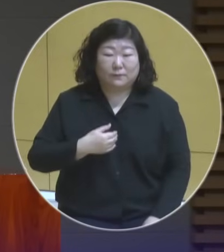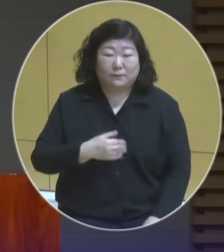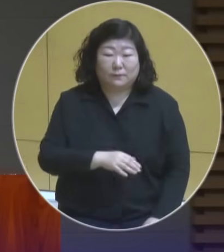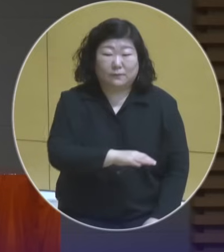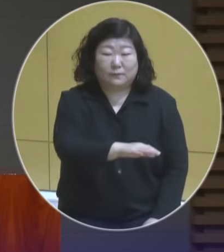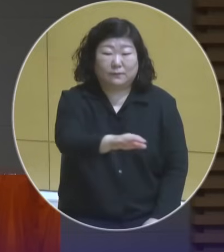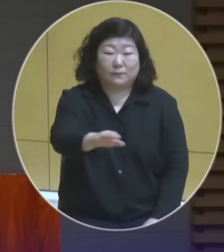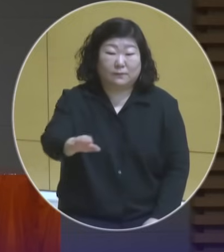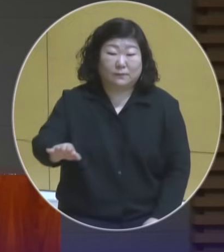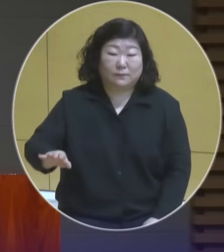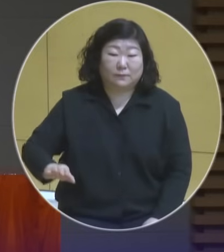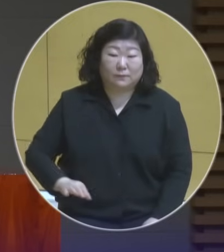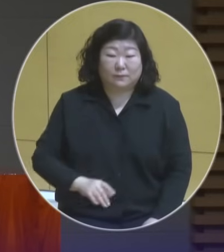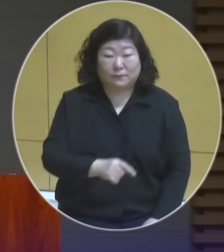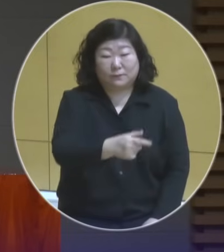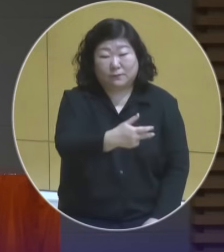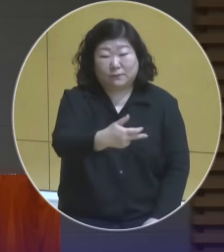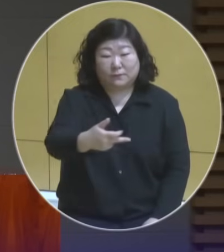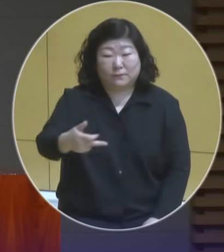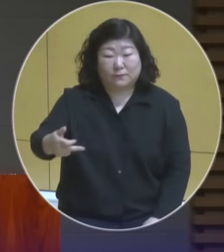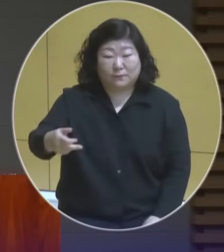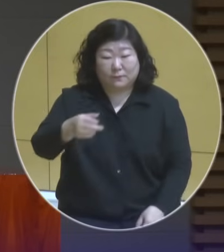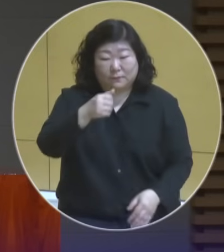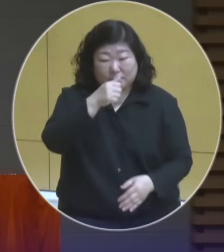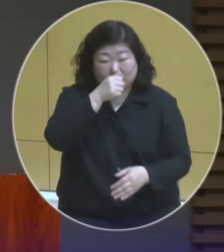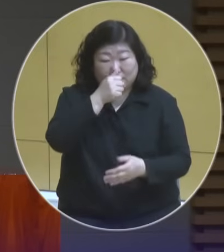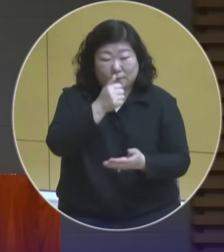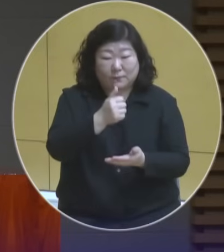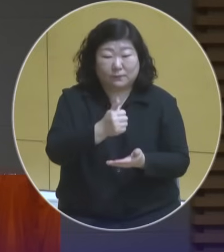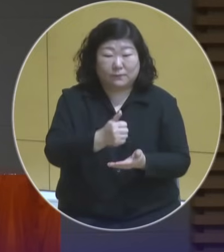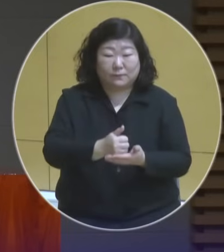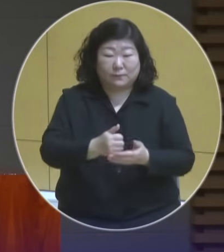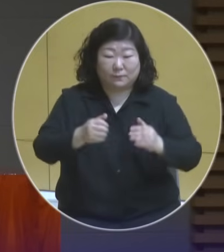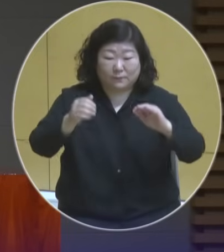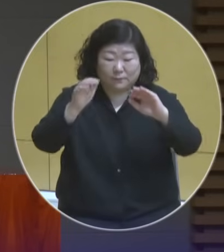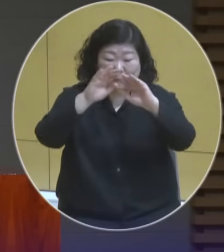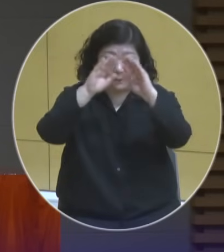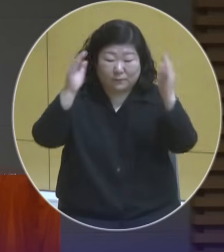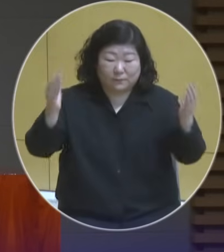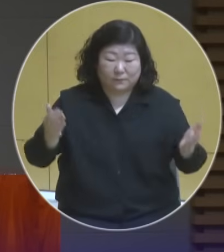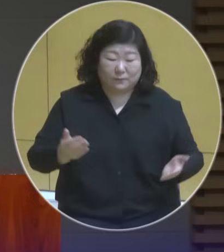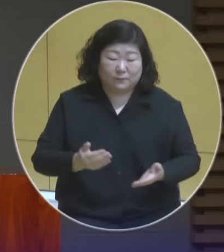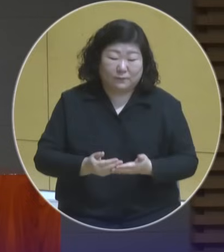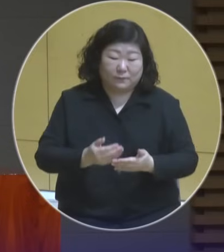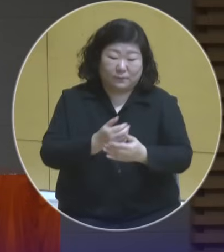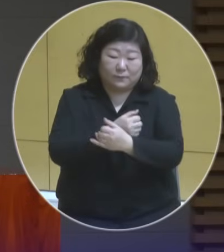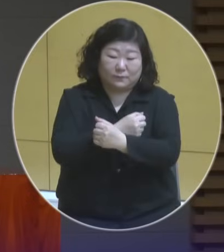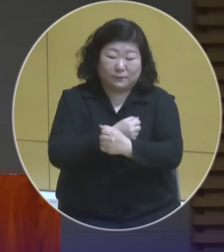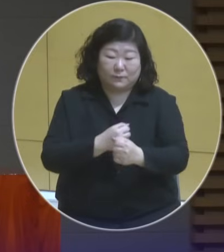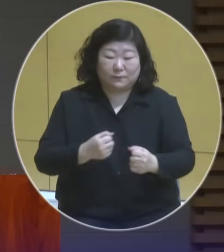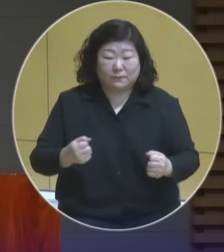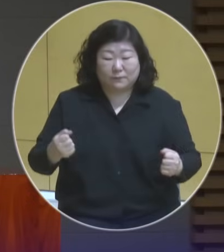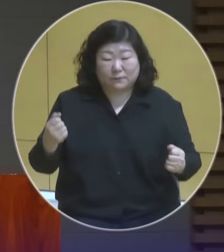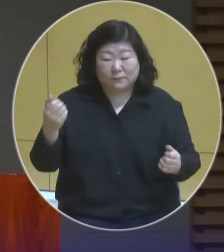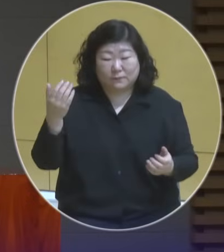주시고 우리들의 큰 죄 다